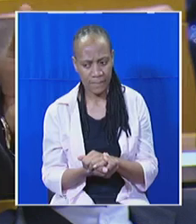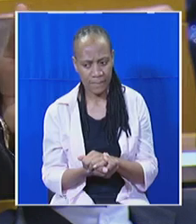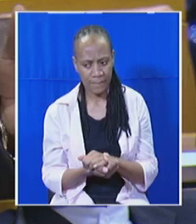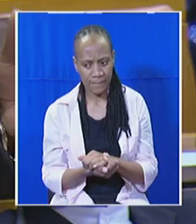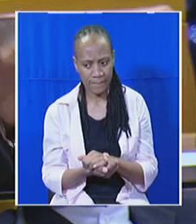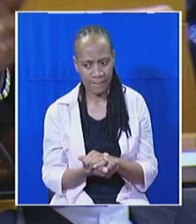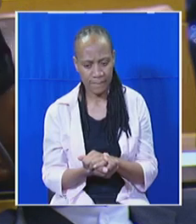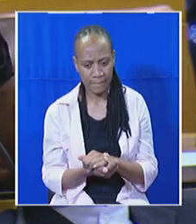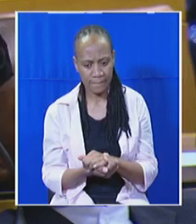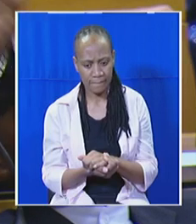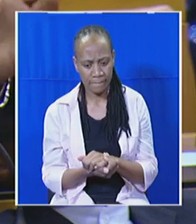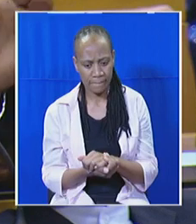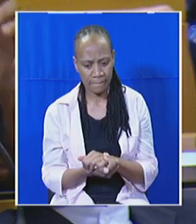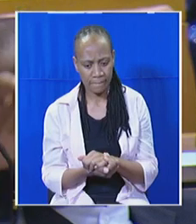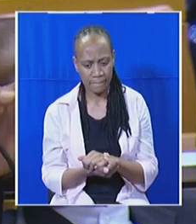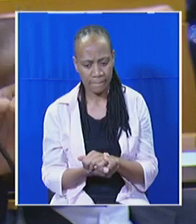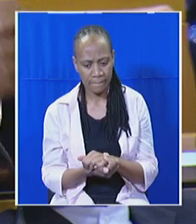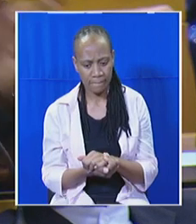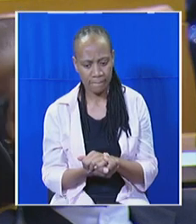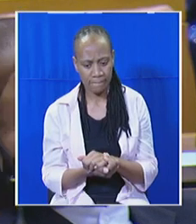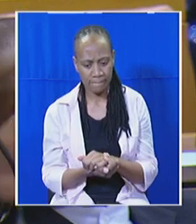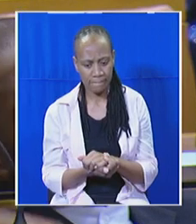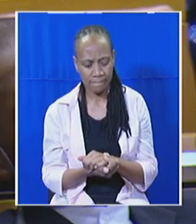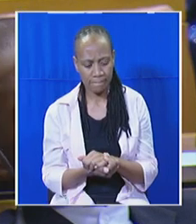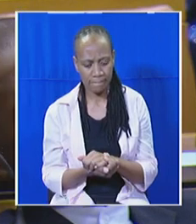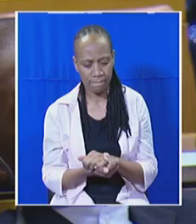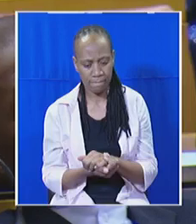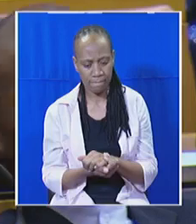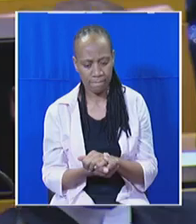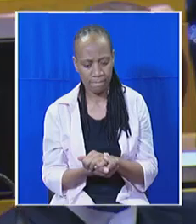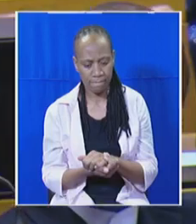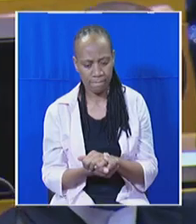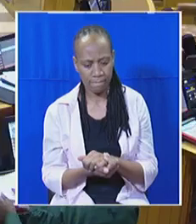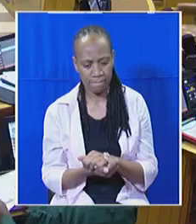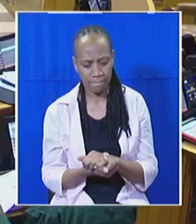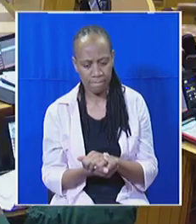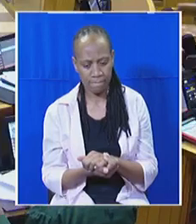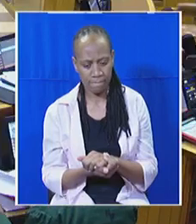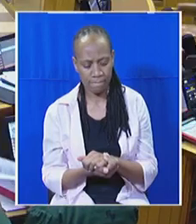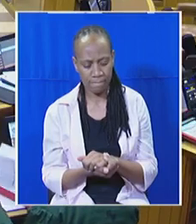bekwazi ukuyithuthukisa. Mhlambe ungqongqoshe engathini kulokho?